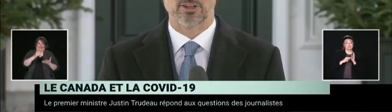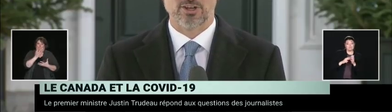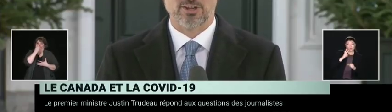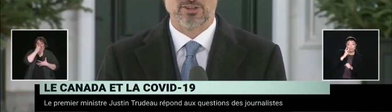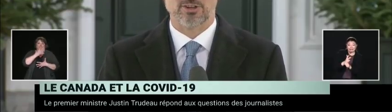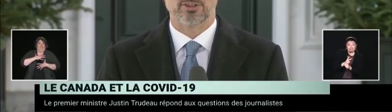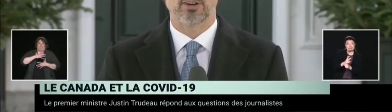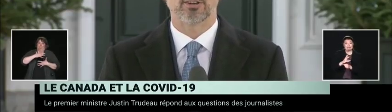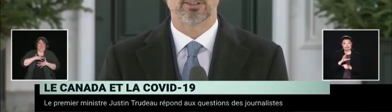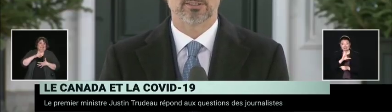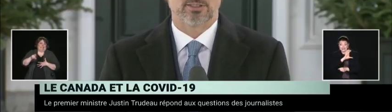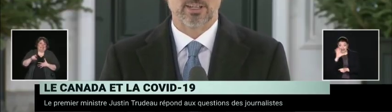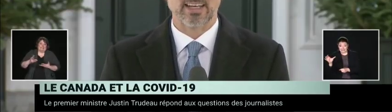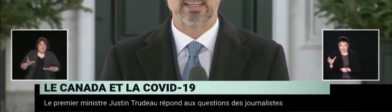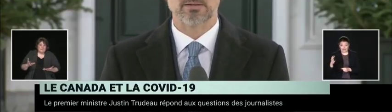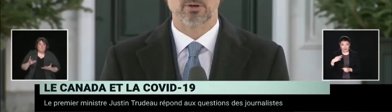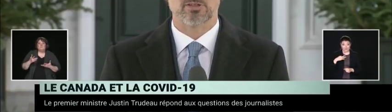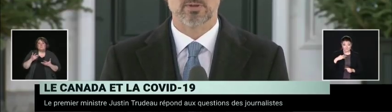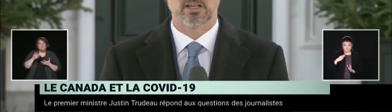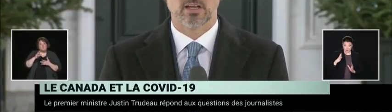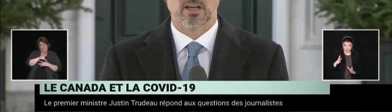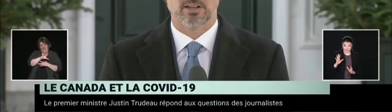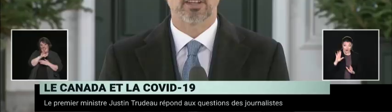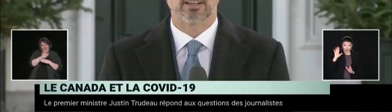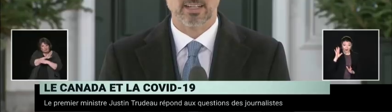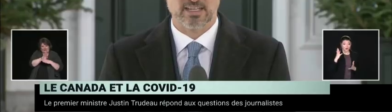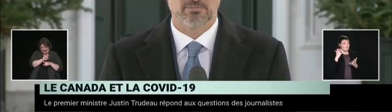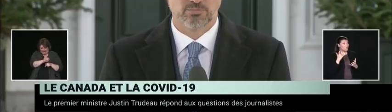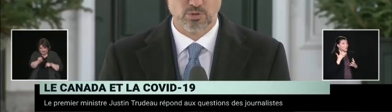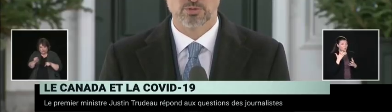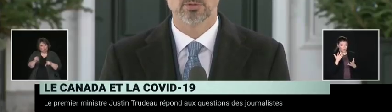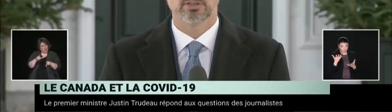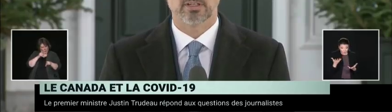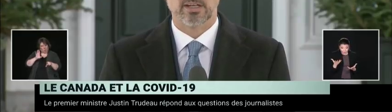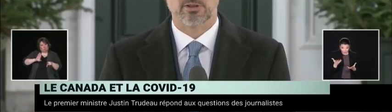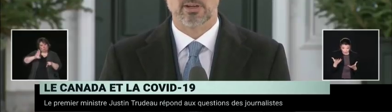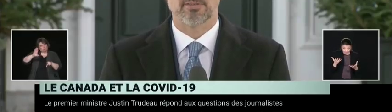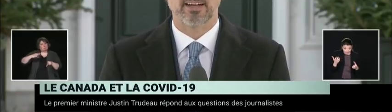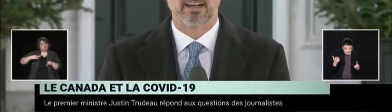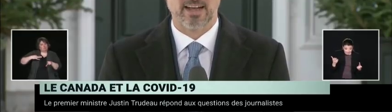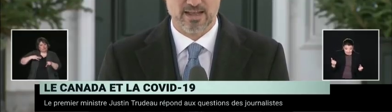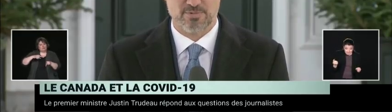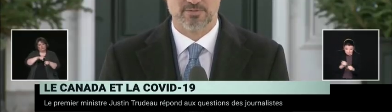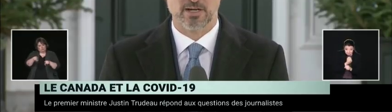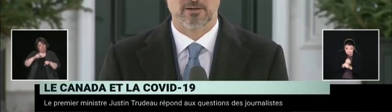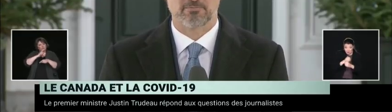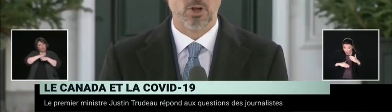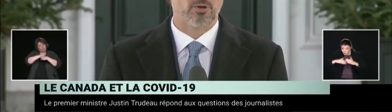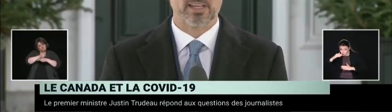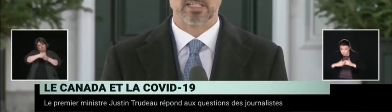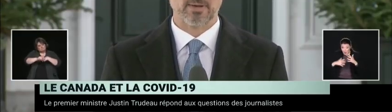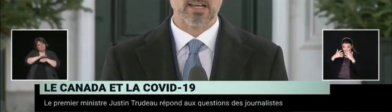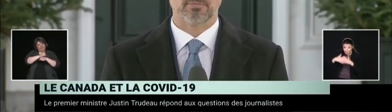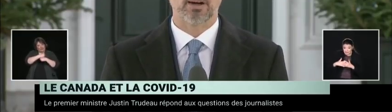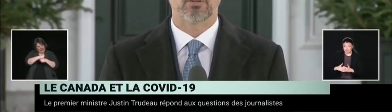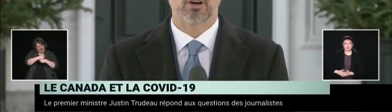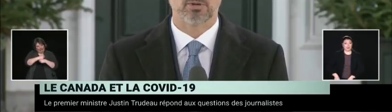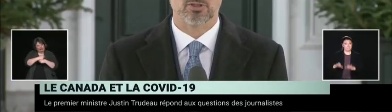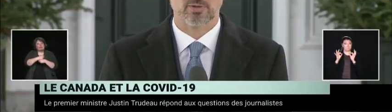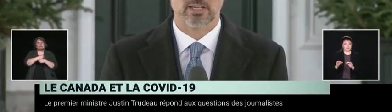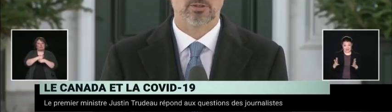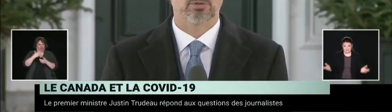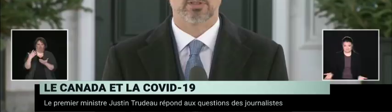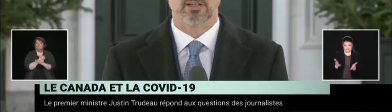volontaires de créer des produits, d'en créer beaucoup et de les faire rapidement. On n'espère pas